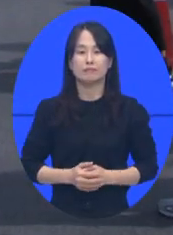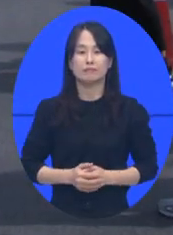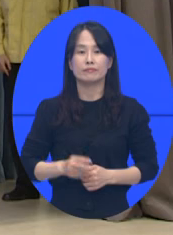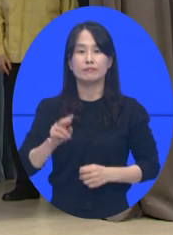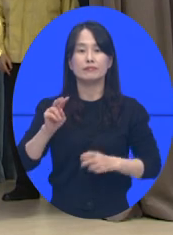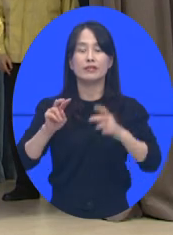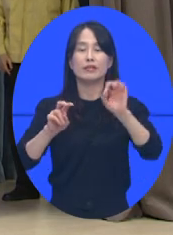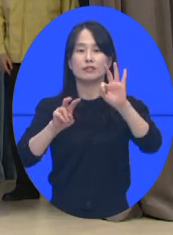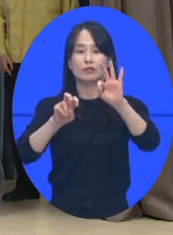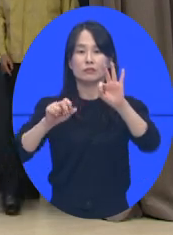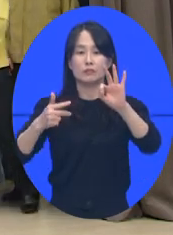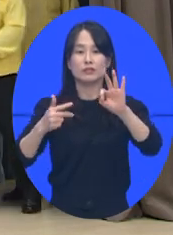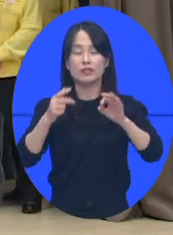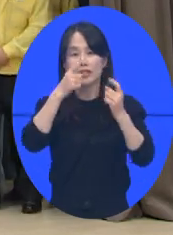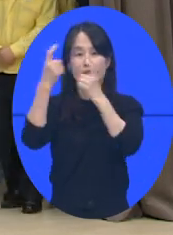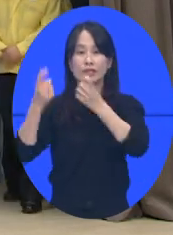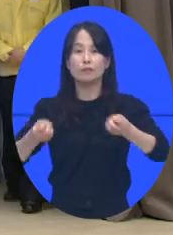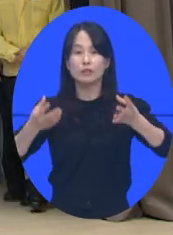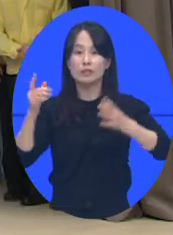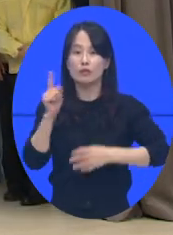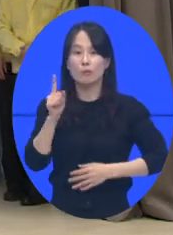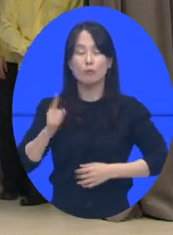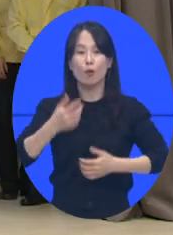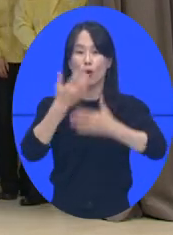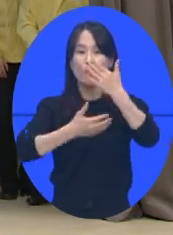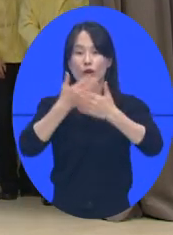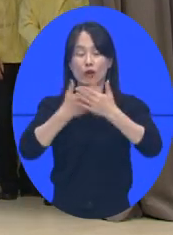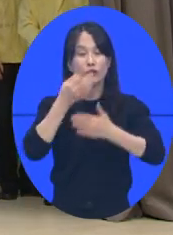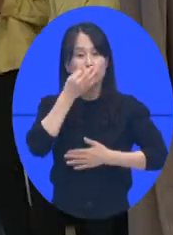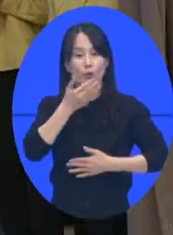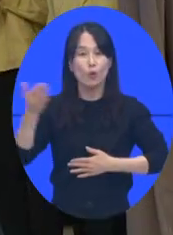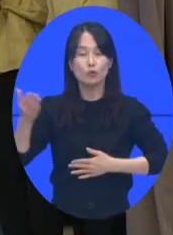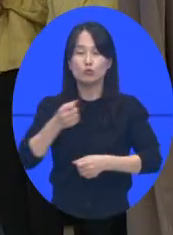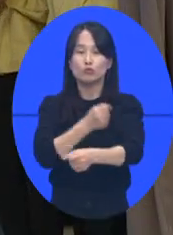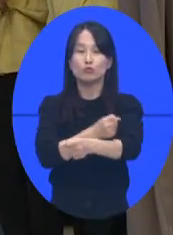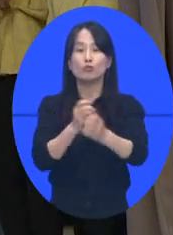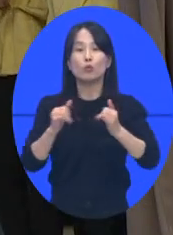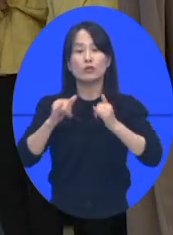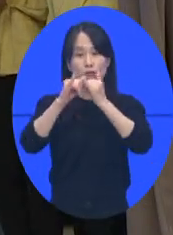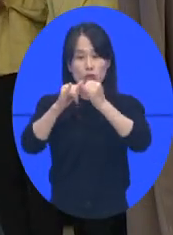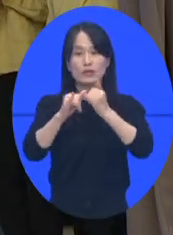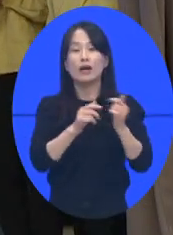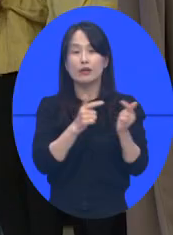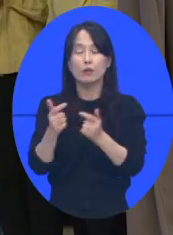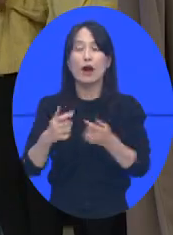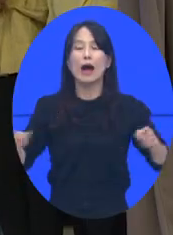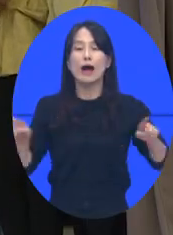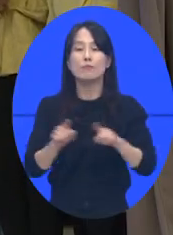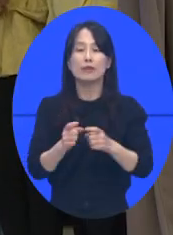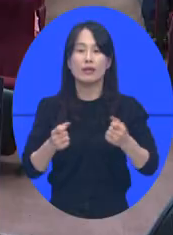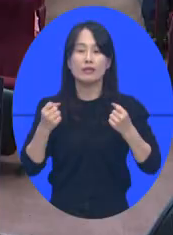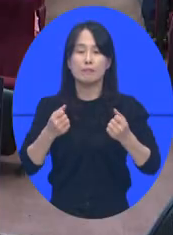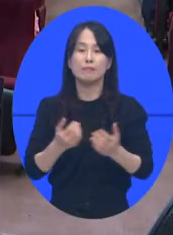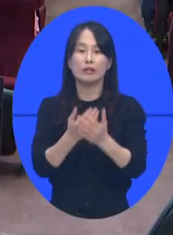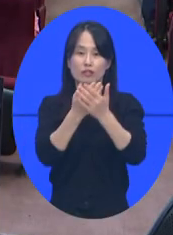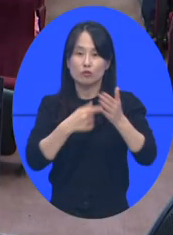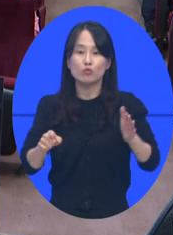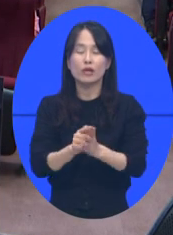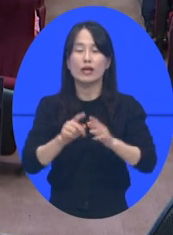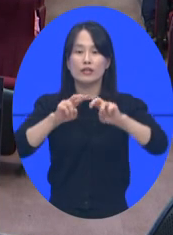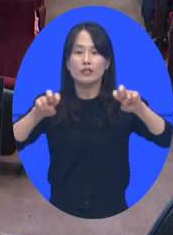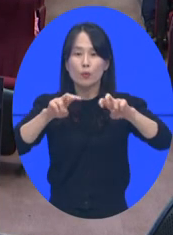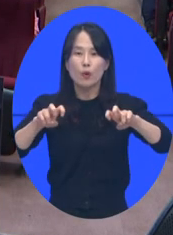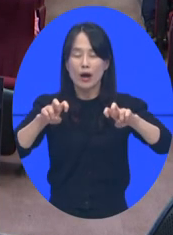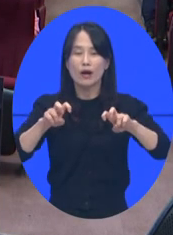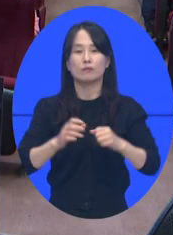개최했습니다 27일 기념식에서는 민방위 발전 영상 상형 유공자 표창 등과 함께 지원 민방위대 영량 강화를